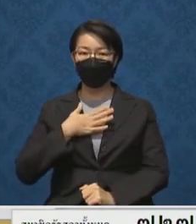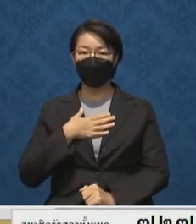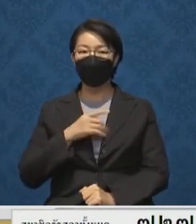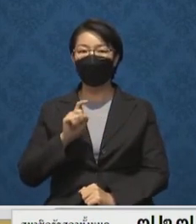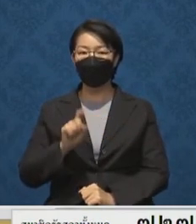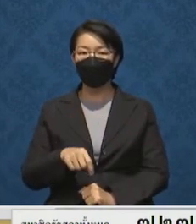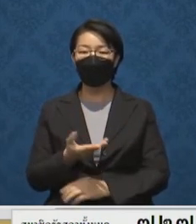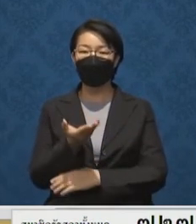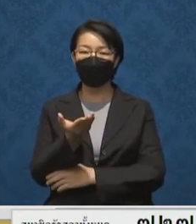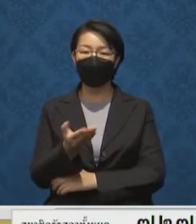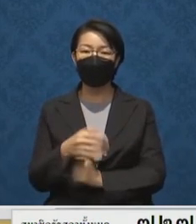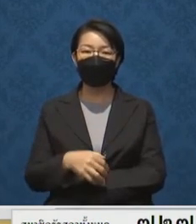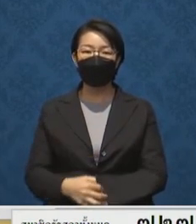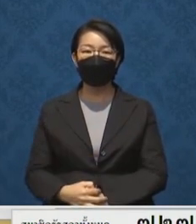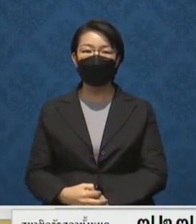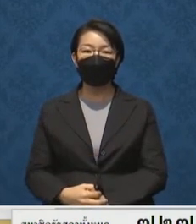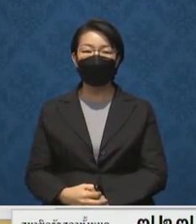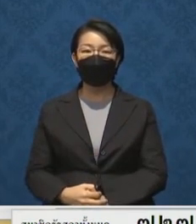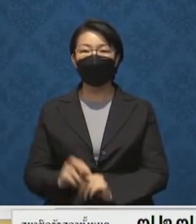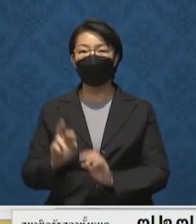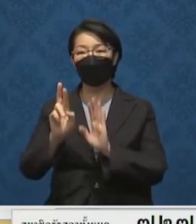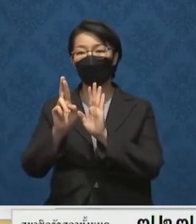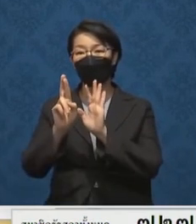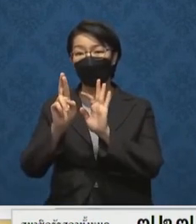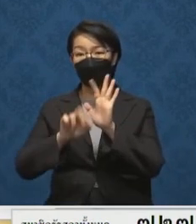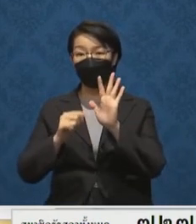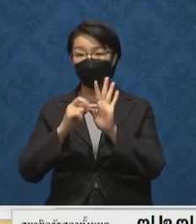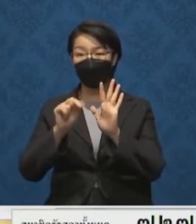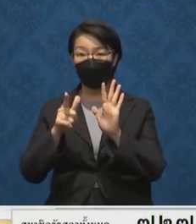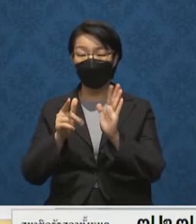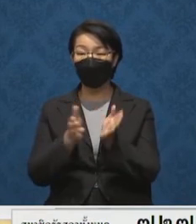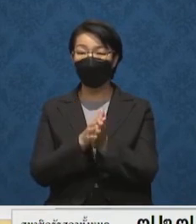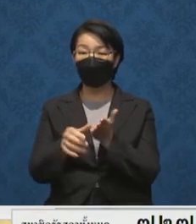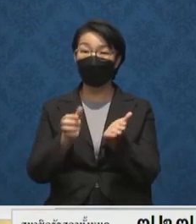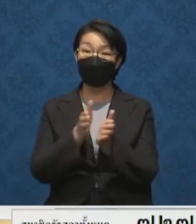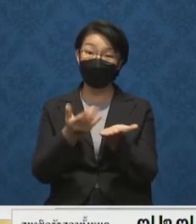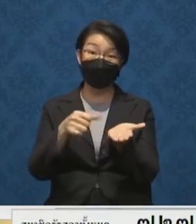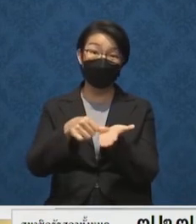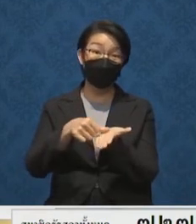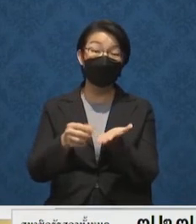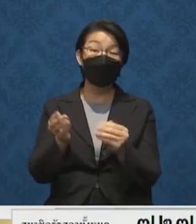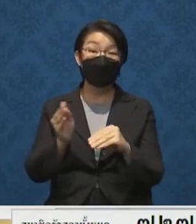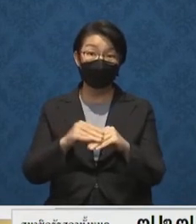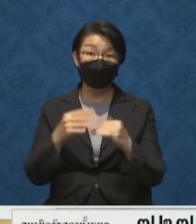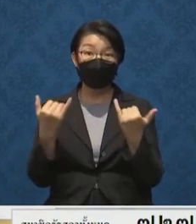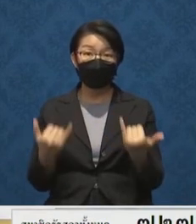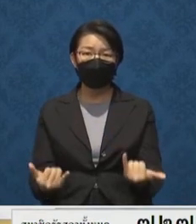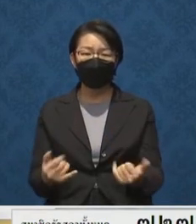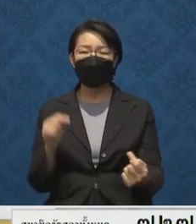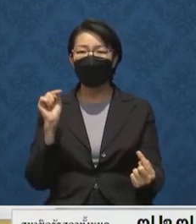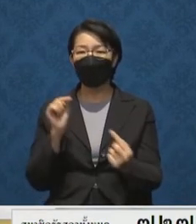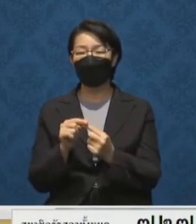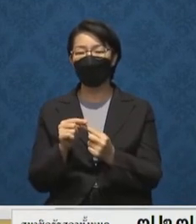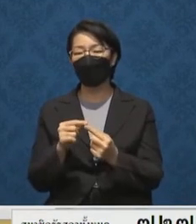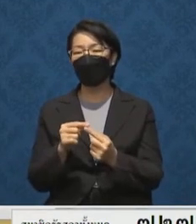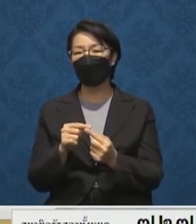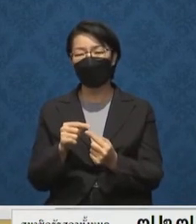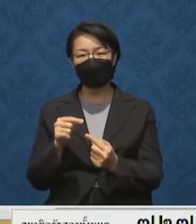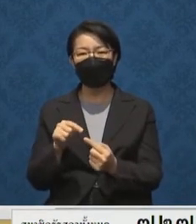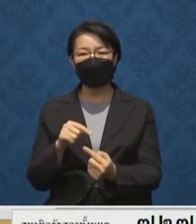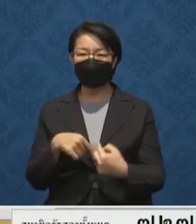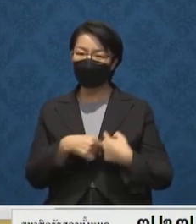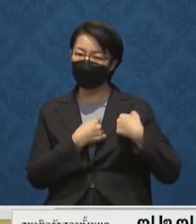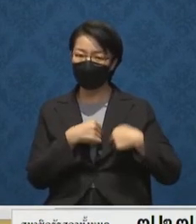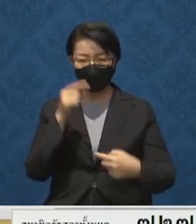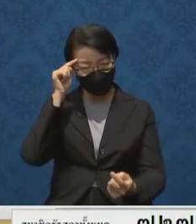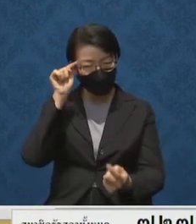ี้ครัว่าเรื่องที่สนเหแ้ไข optimumตวใวันนี้มันเป็นการตอบโจทย์แล้วก